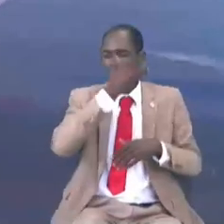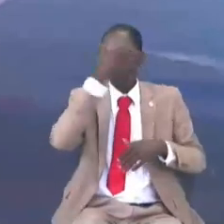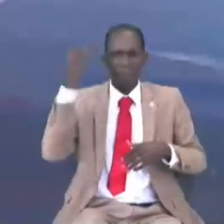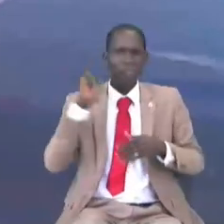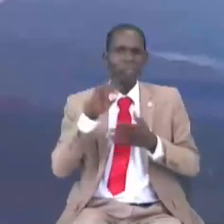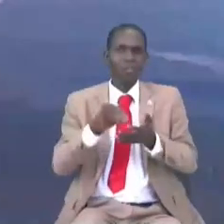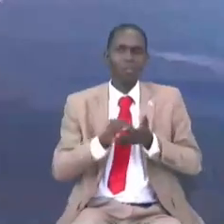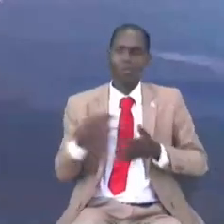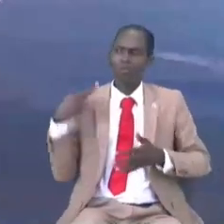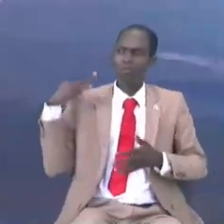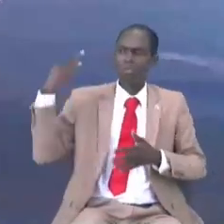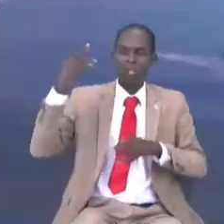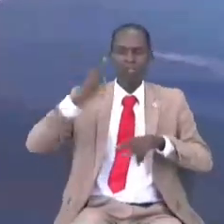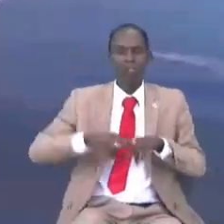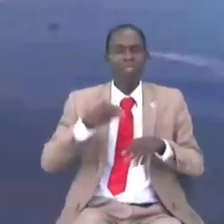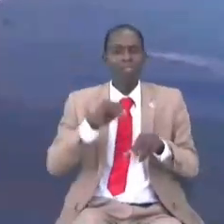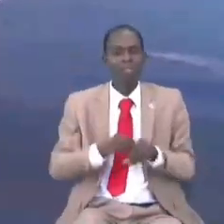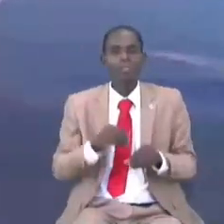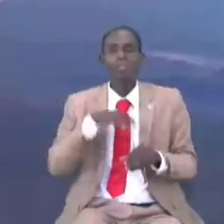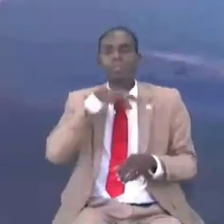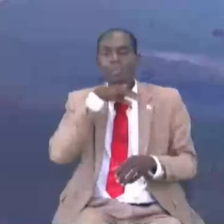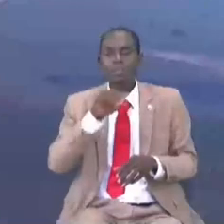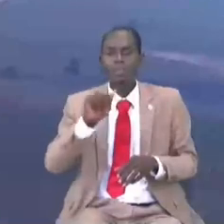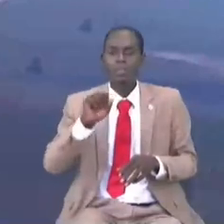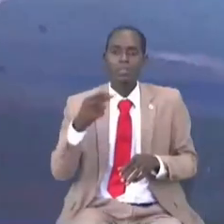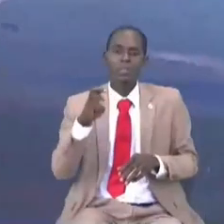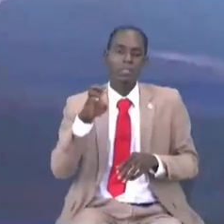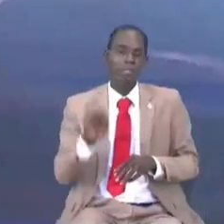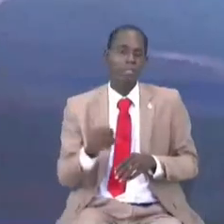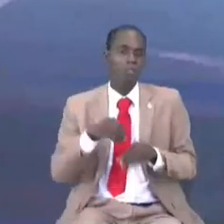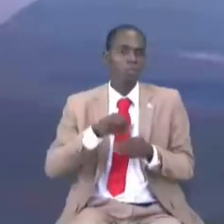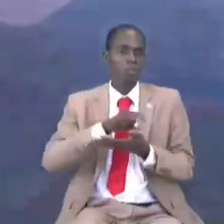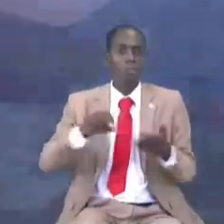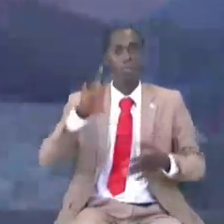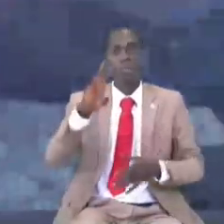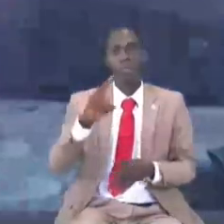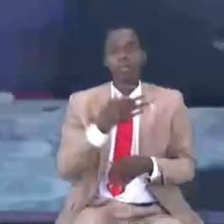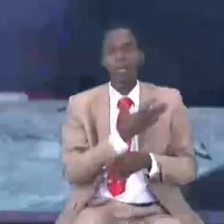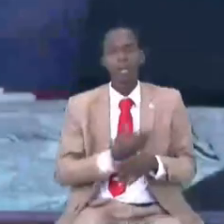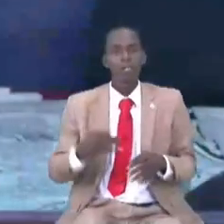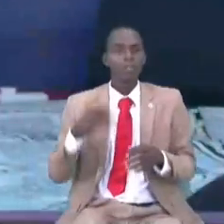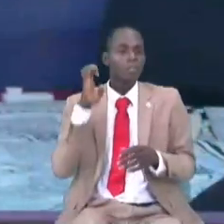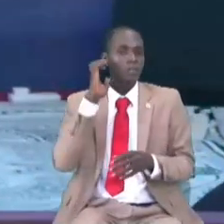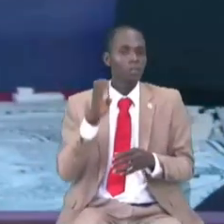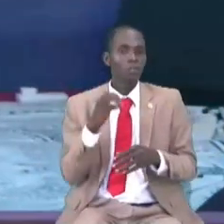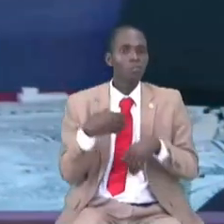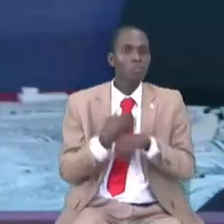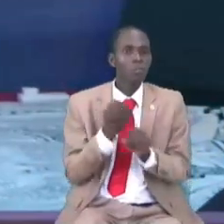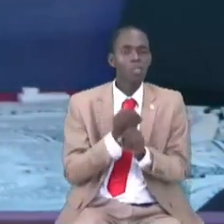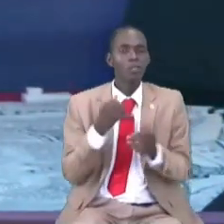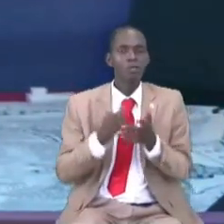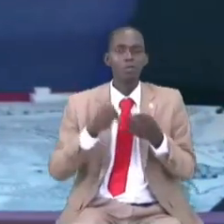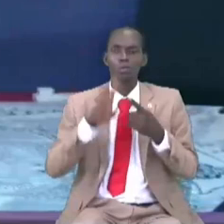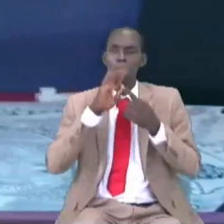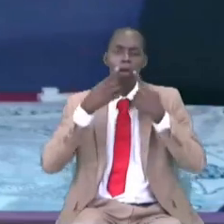7. Verset 7. Et il fit faire dans Ninive cette publication par ordre du roi et de